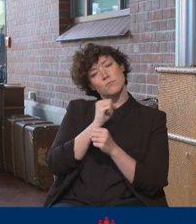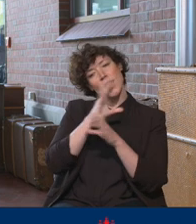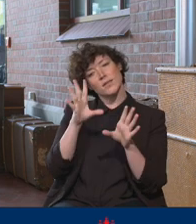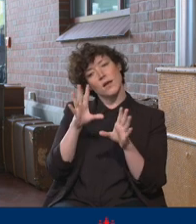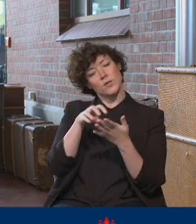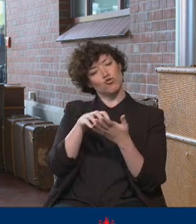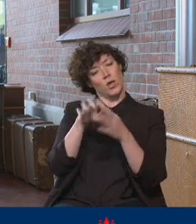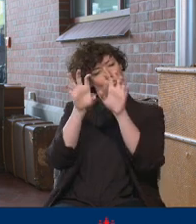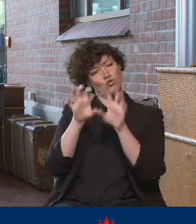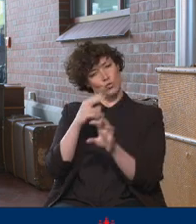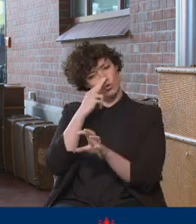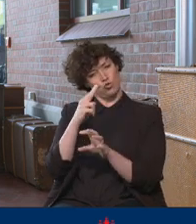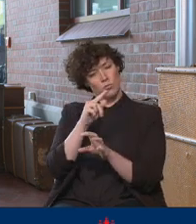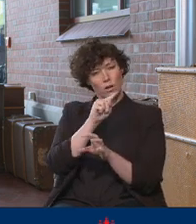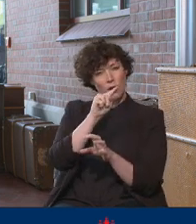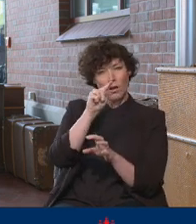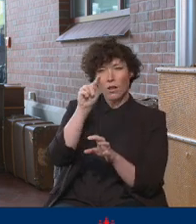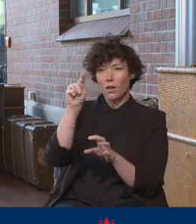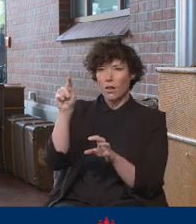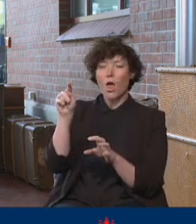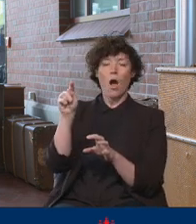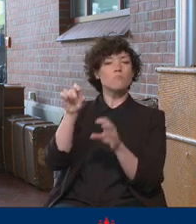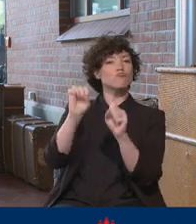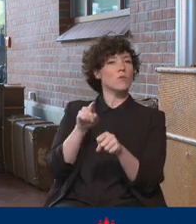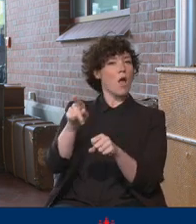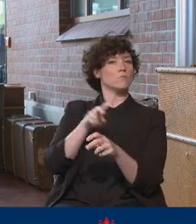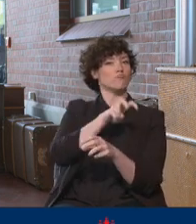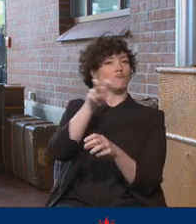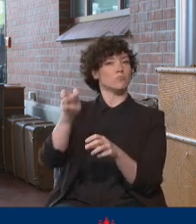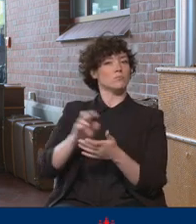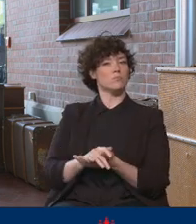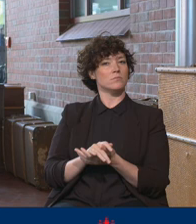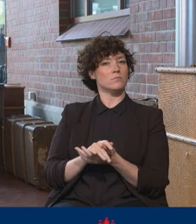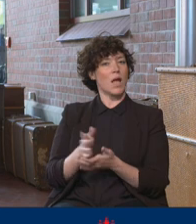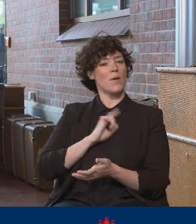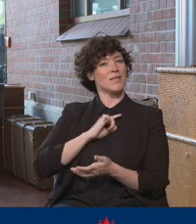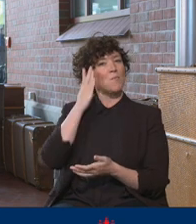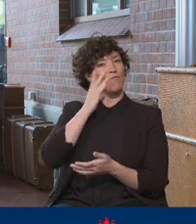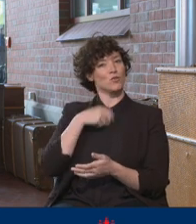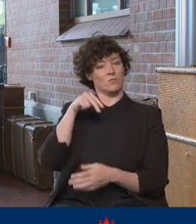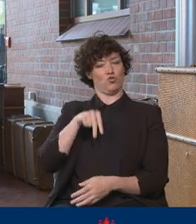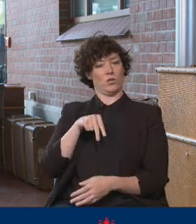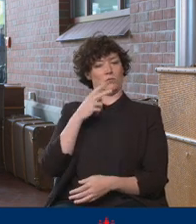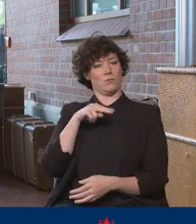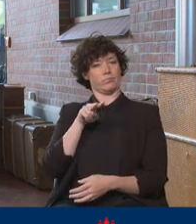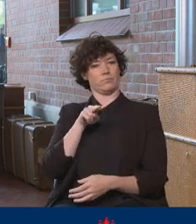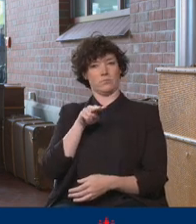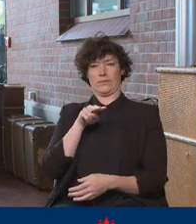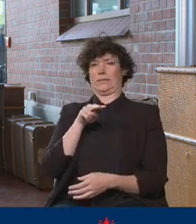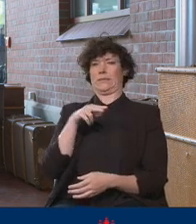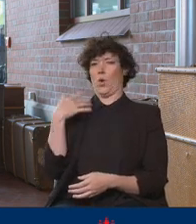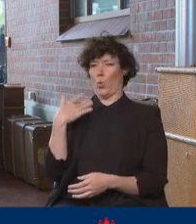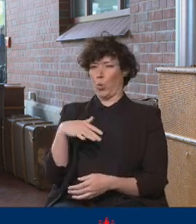eintrifft dann denkt man mit stock könnte man vielleicht schon mal drüber nur wenn man da steht dann denkt man schon mal nicht ganz so eine gute idee